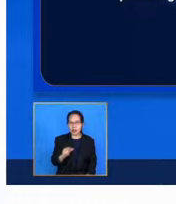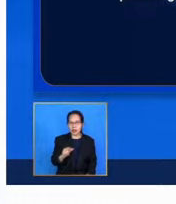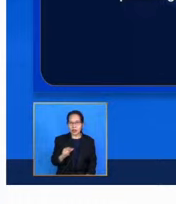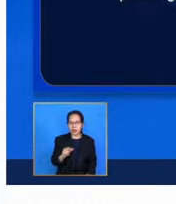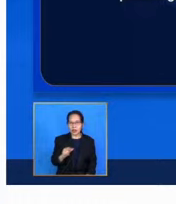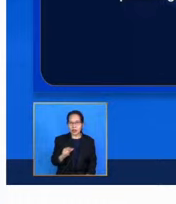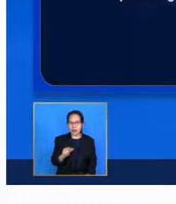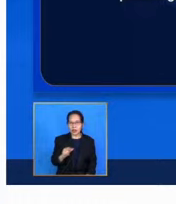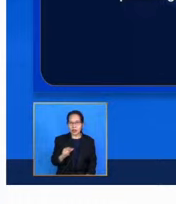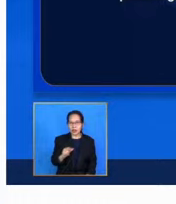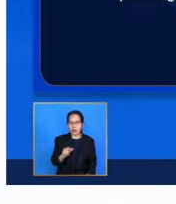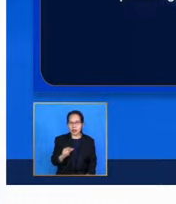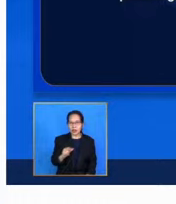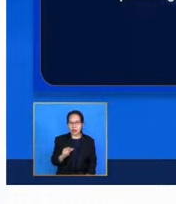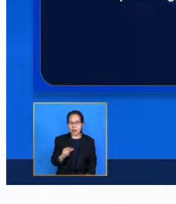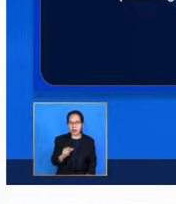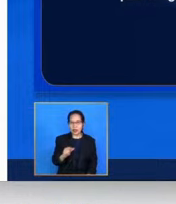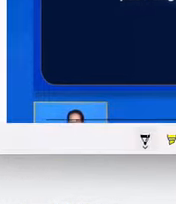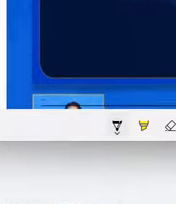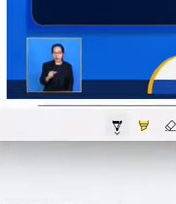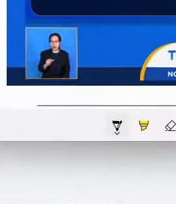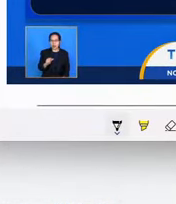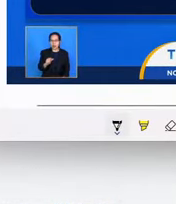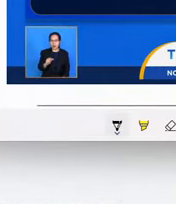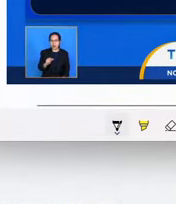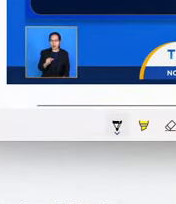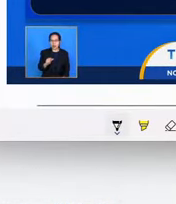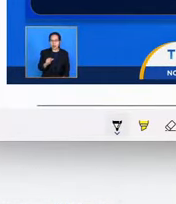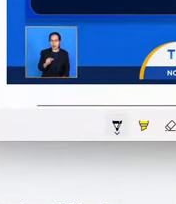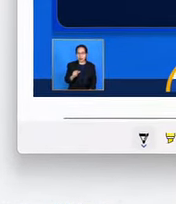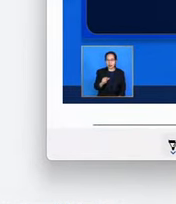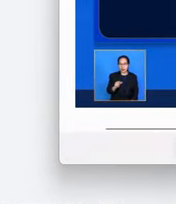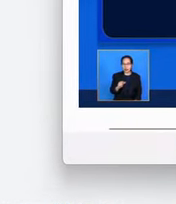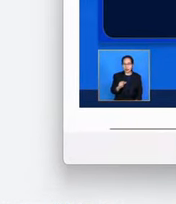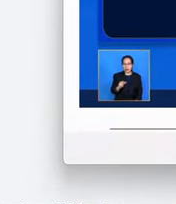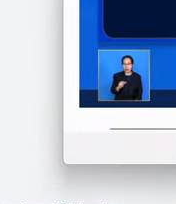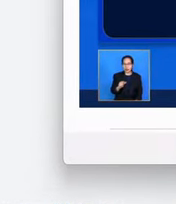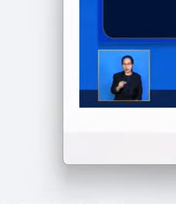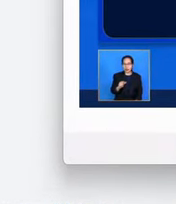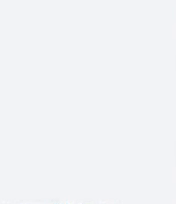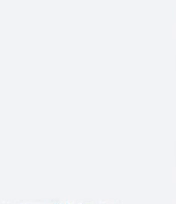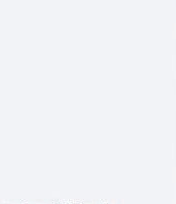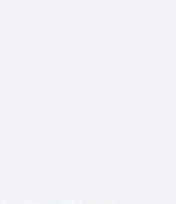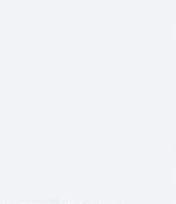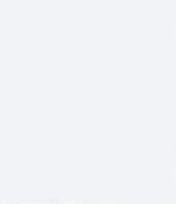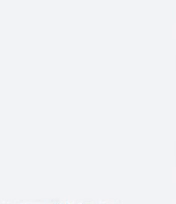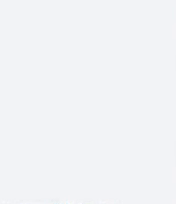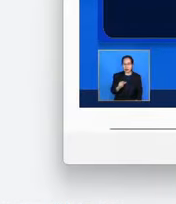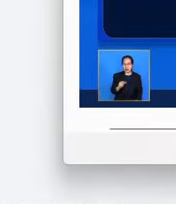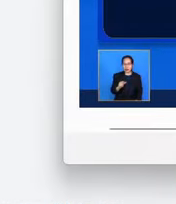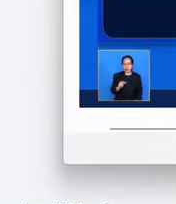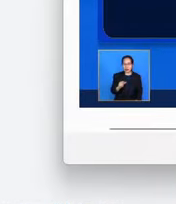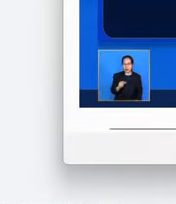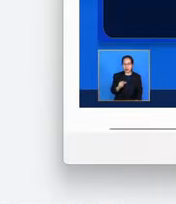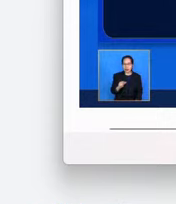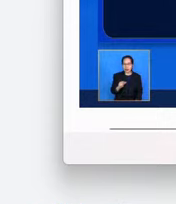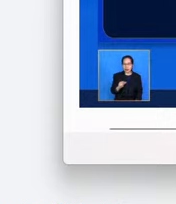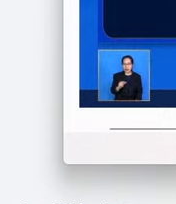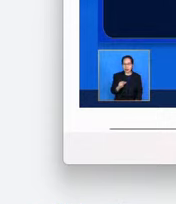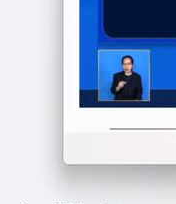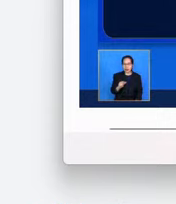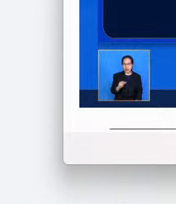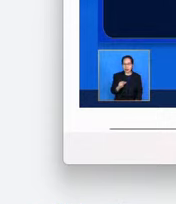Sapagkat kayo, mga kapatid, ay tinawag sa kalayaan, huwag lamang gamitin ang